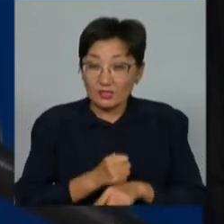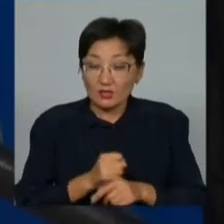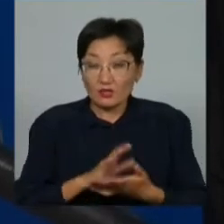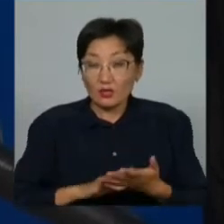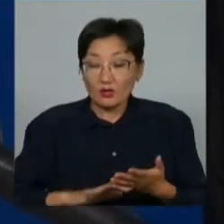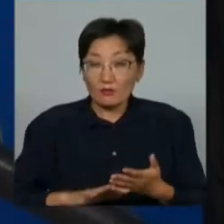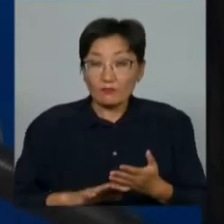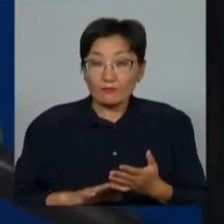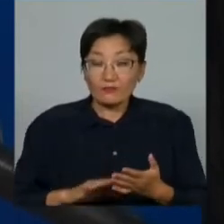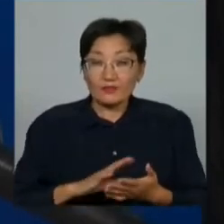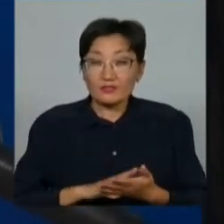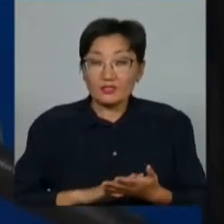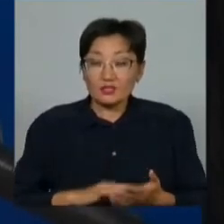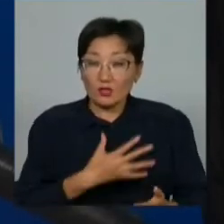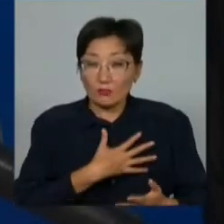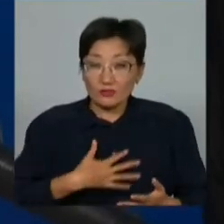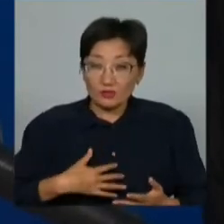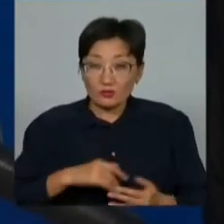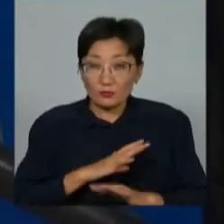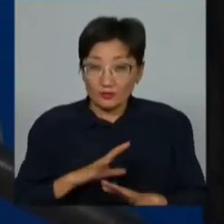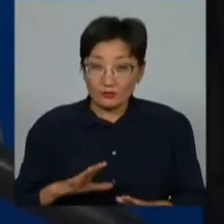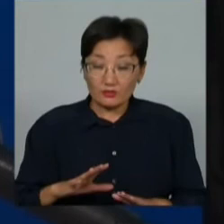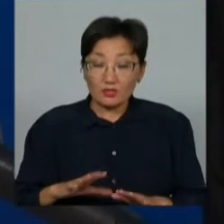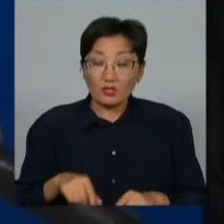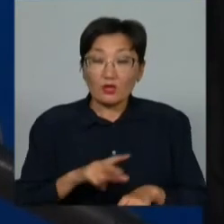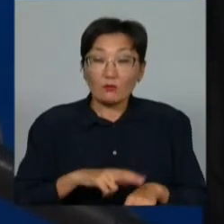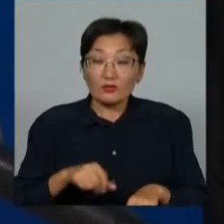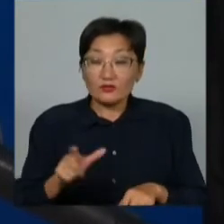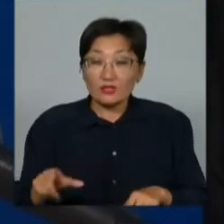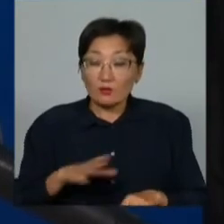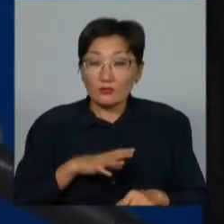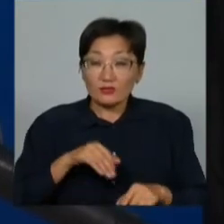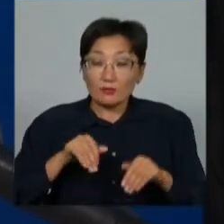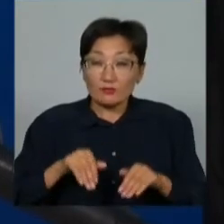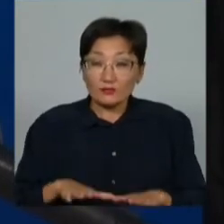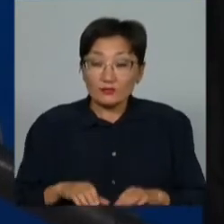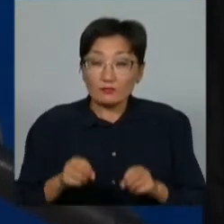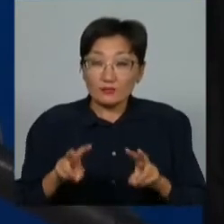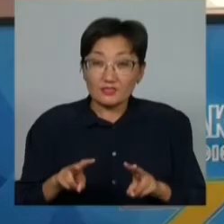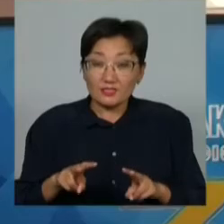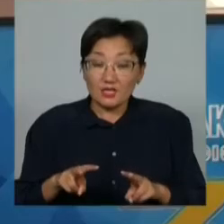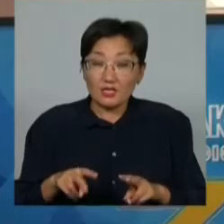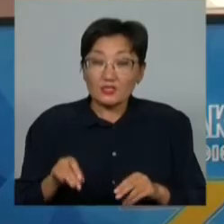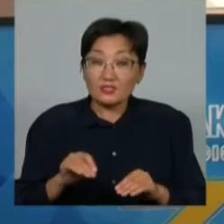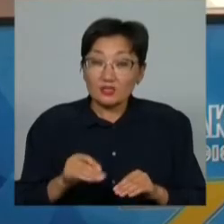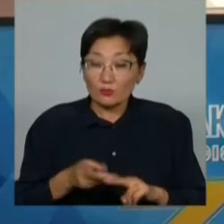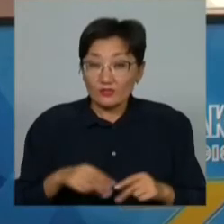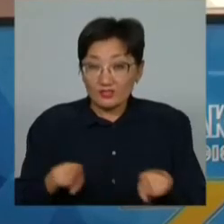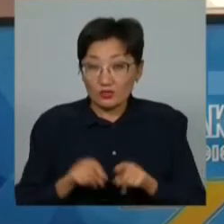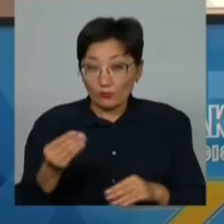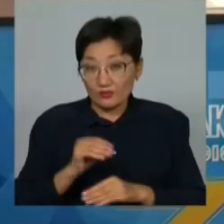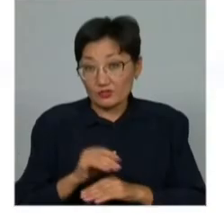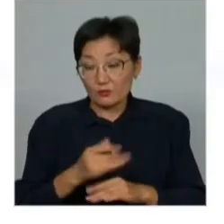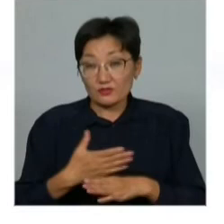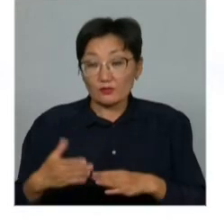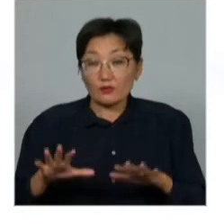дальнейшего причинения себе телесных повреждений сотрудниками полиции были предприняты специальные средства. В департаменте также добавили, что